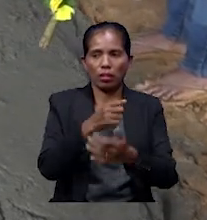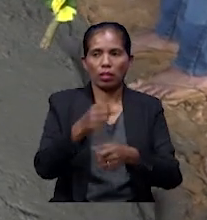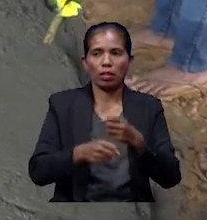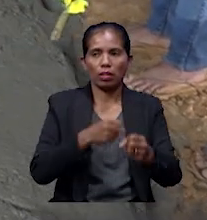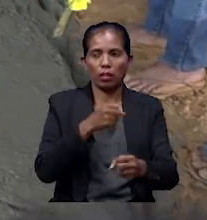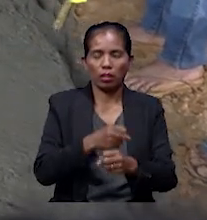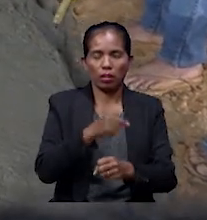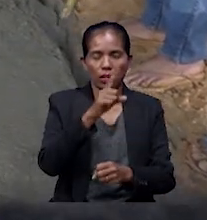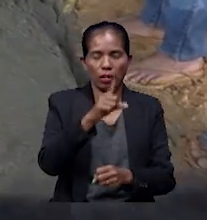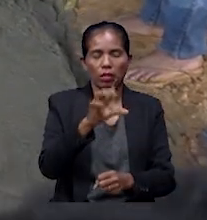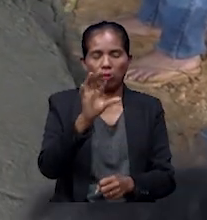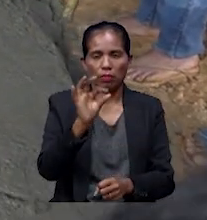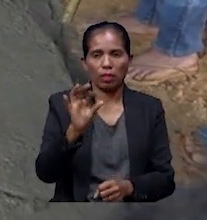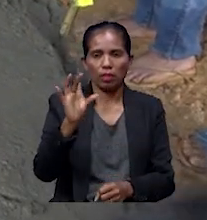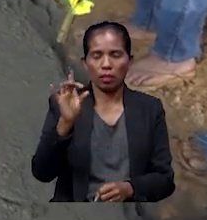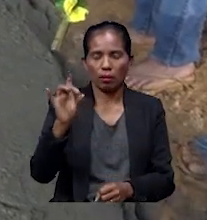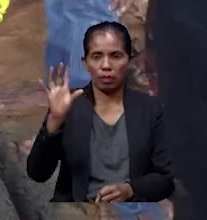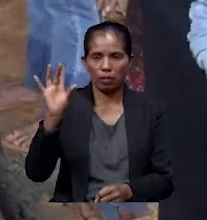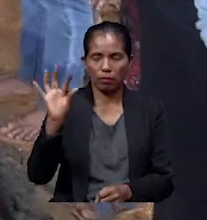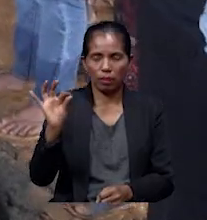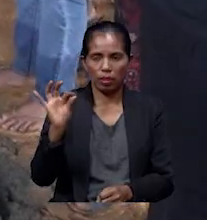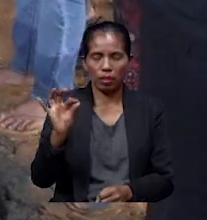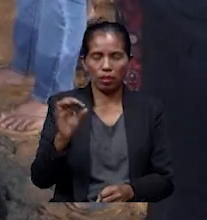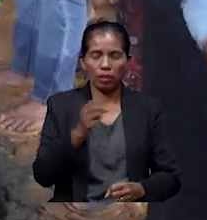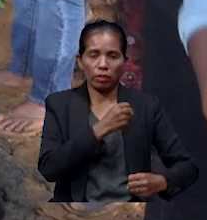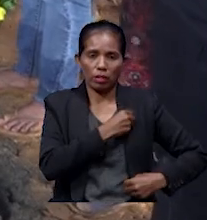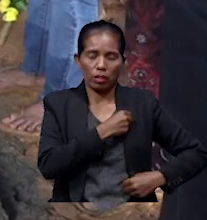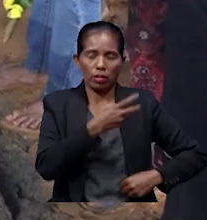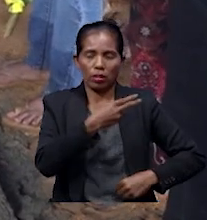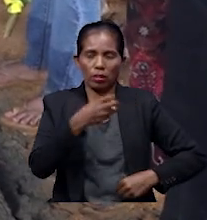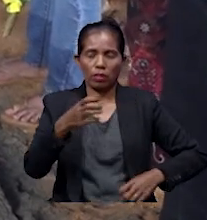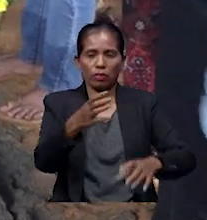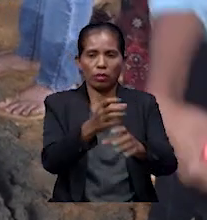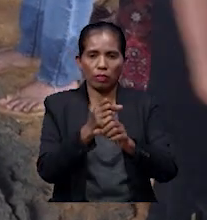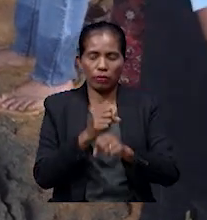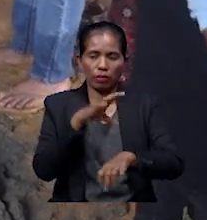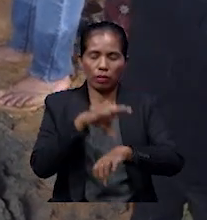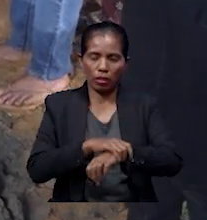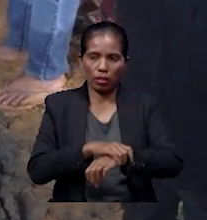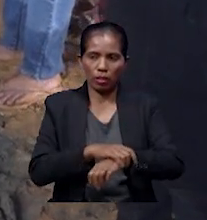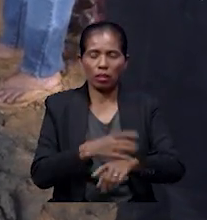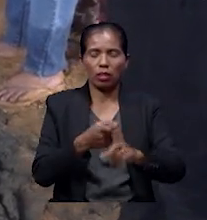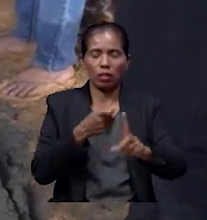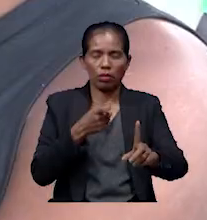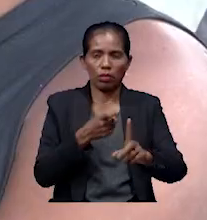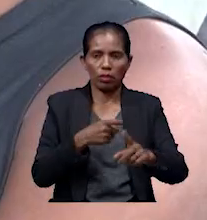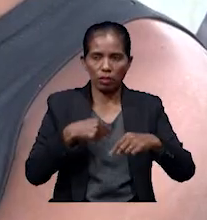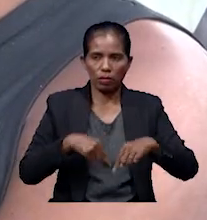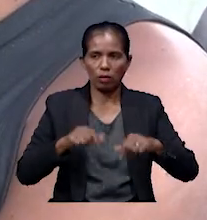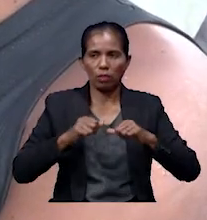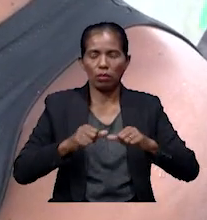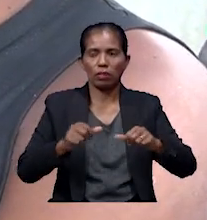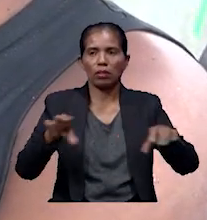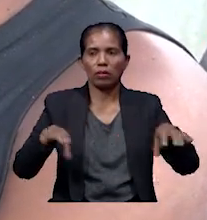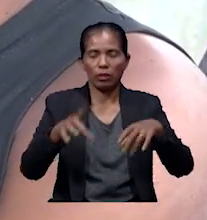ida atusia wan lu resensia, militar Indonesia kair sodozi iha turiskai, no sesan husi turiskai hodi kontinua